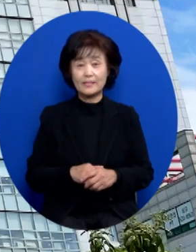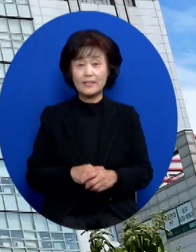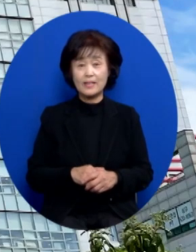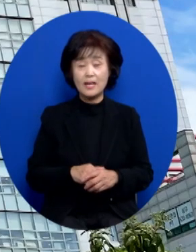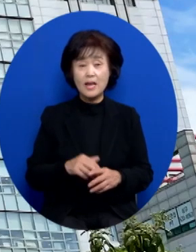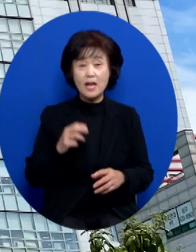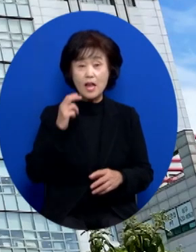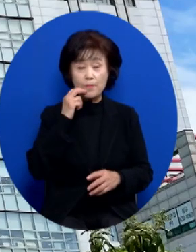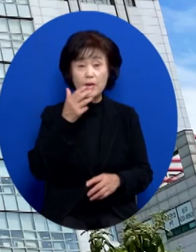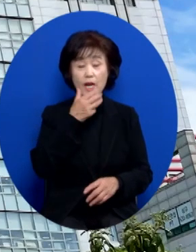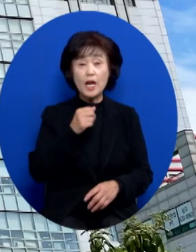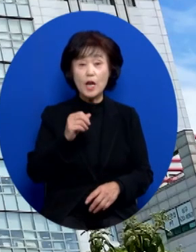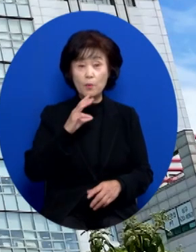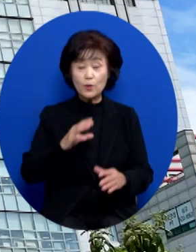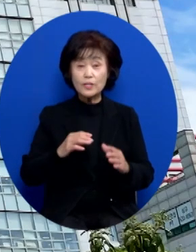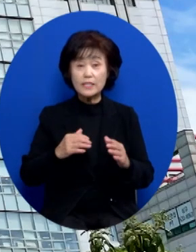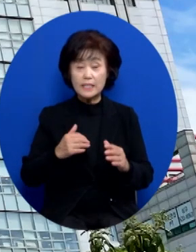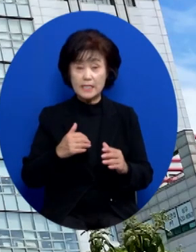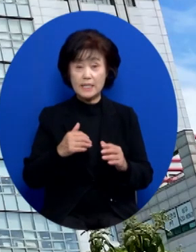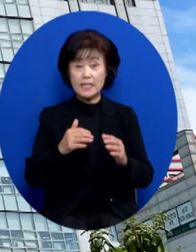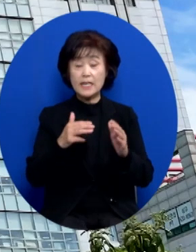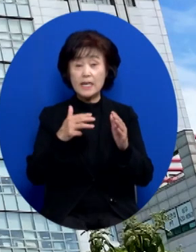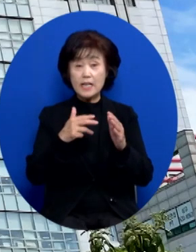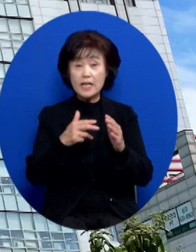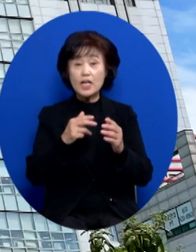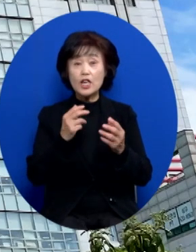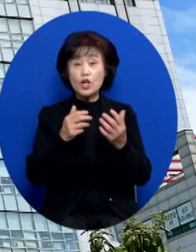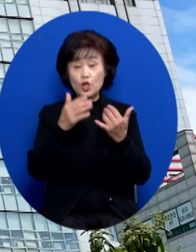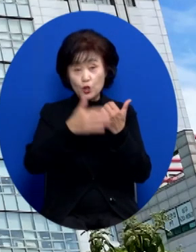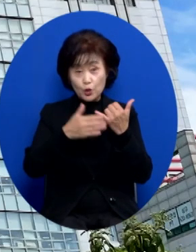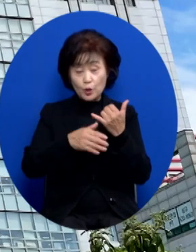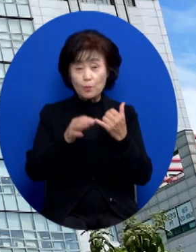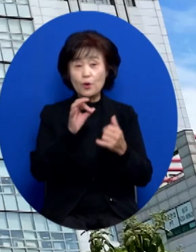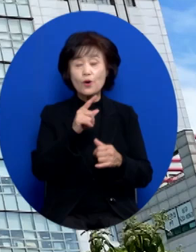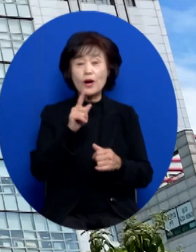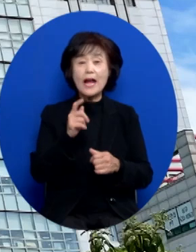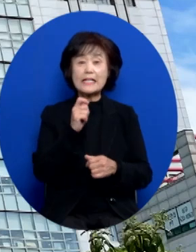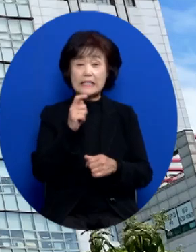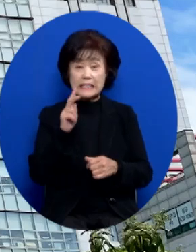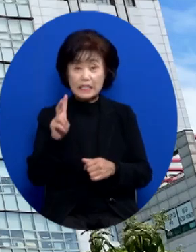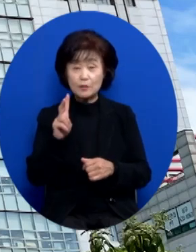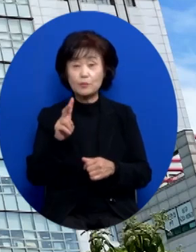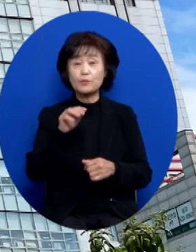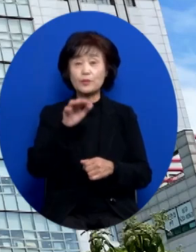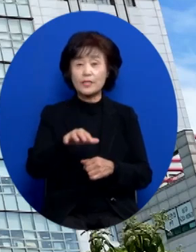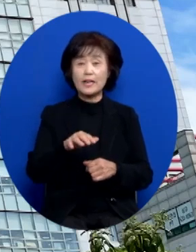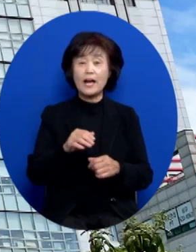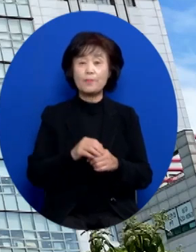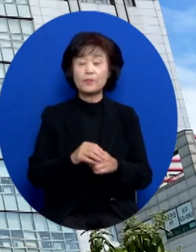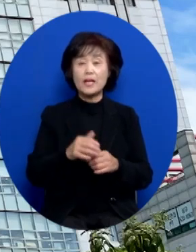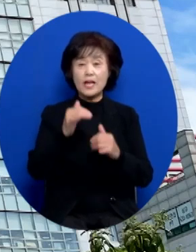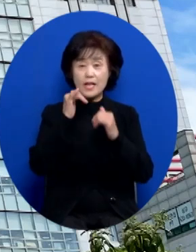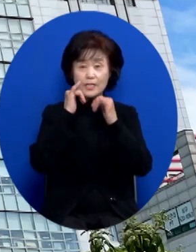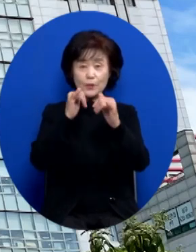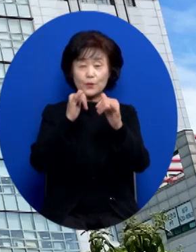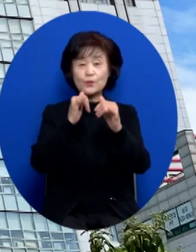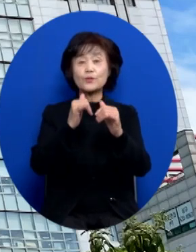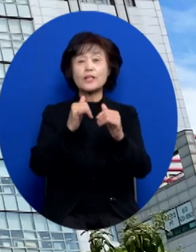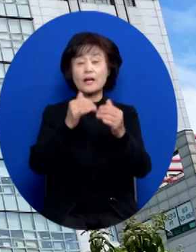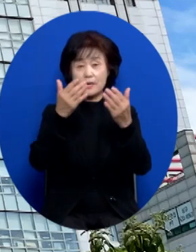미랄 복지재단의 유튜브 채널 RTV가 제2회 미디어 다양성 어워즈에서 최우수상을